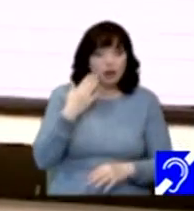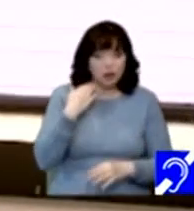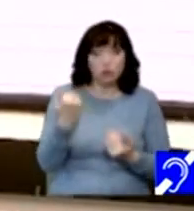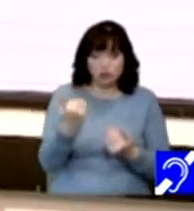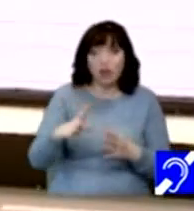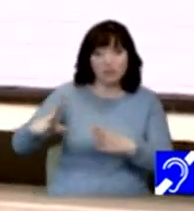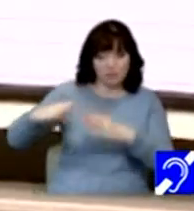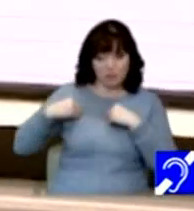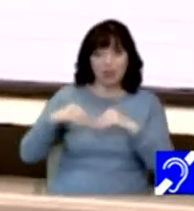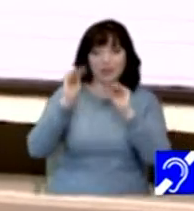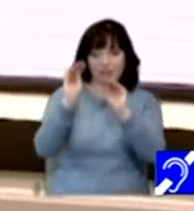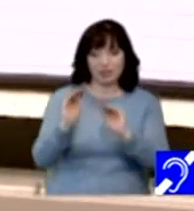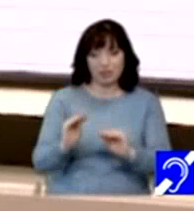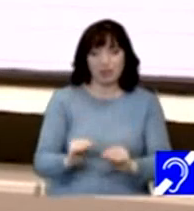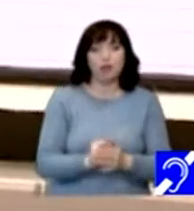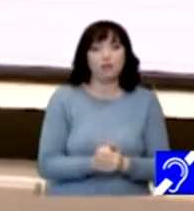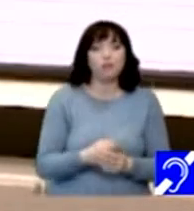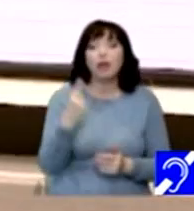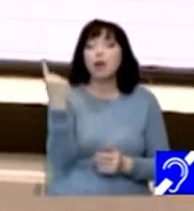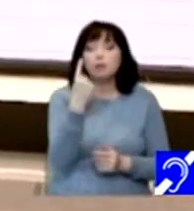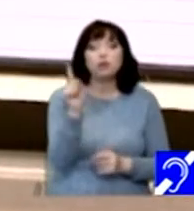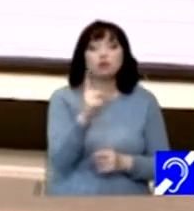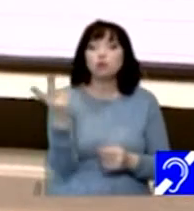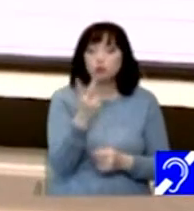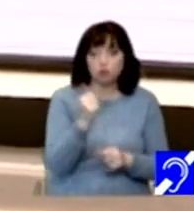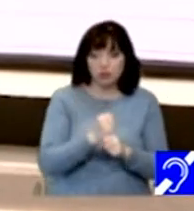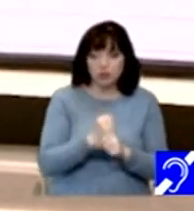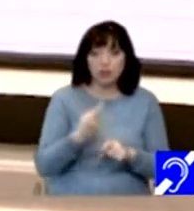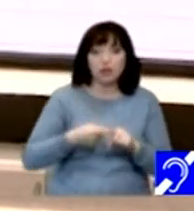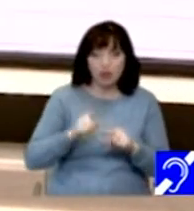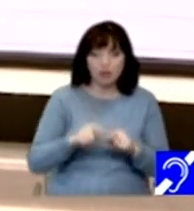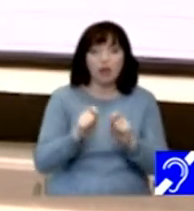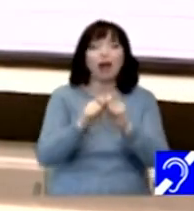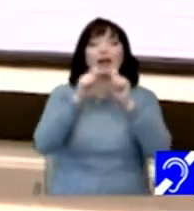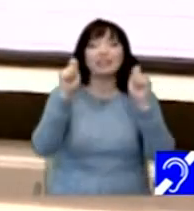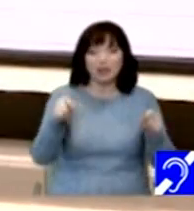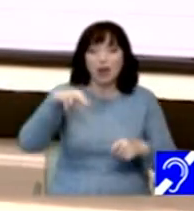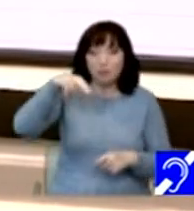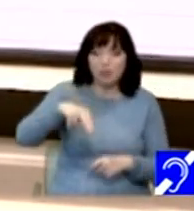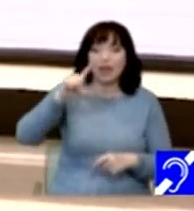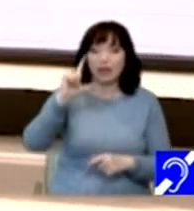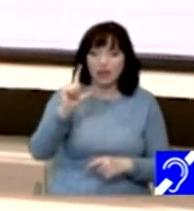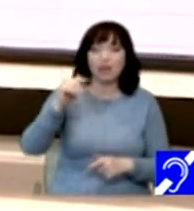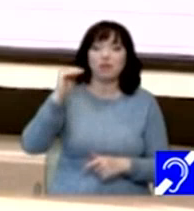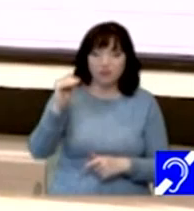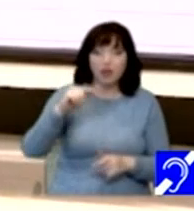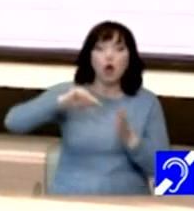completa împreună un formular. Primul lucru pe care trebuie să-l faceți este să intrați pe site-ul plf.gov.ro. Acolo vă